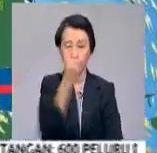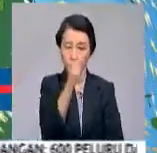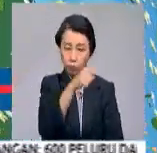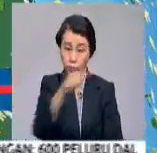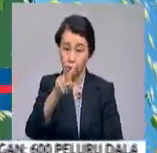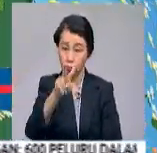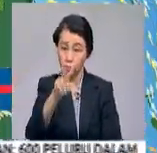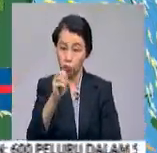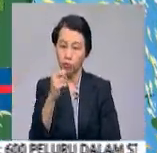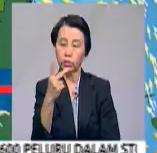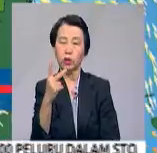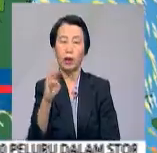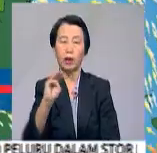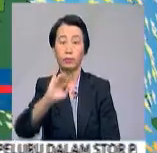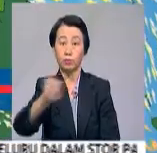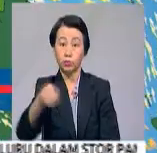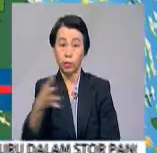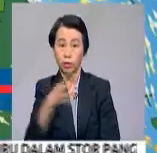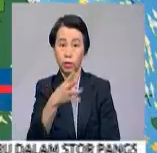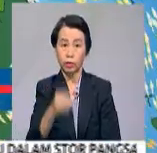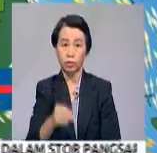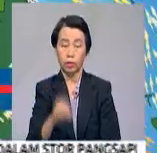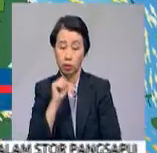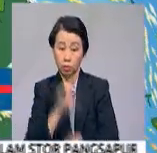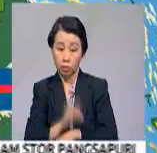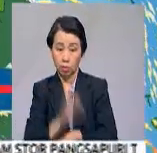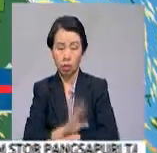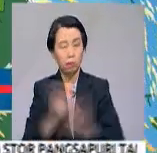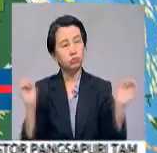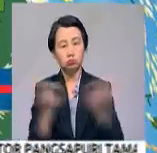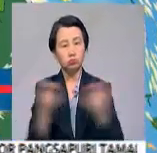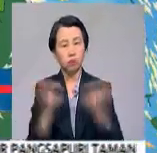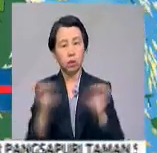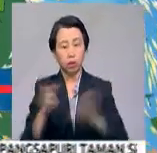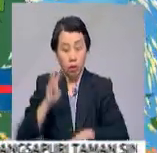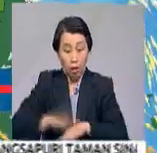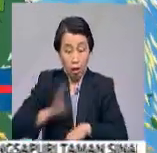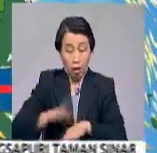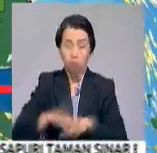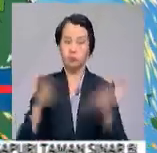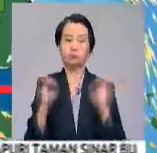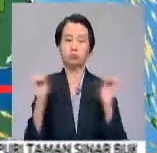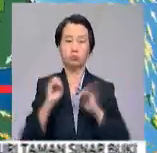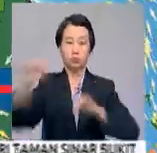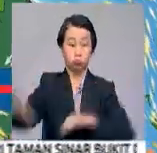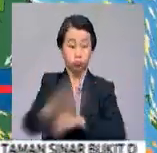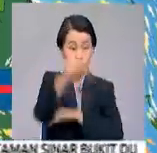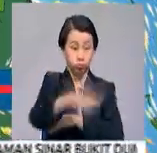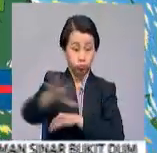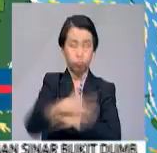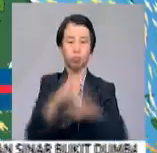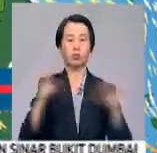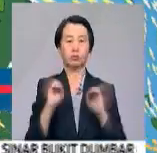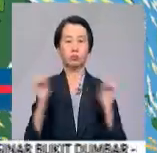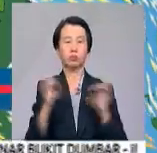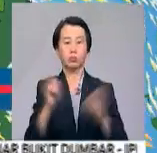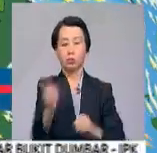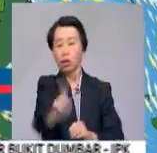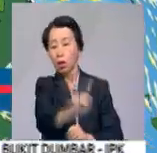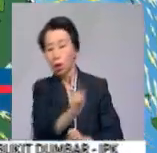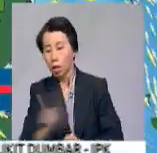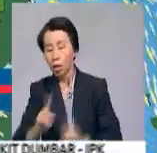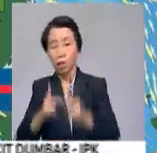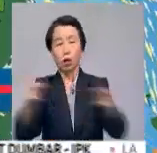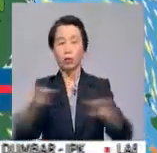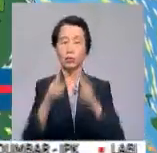hingga 20 km sejam. Dan Met Malaysia tidak mengeluarkan sebarang amaran angin kencang serta lok bergelora di mana-mana kawasan perairan di